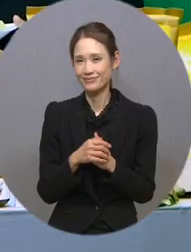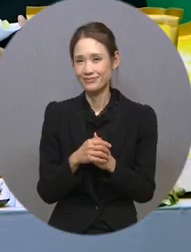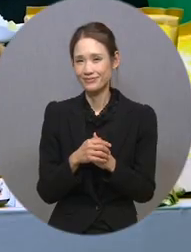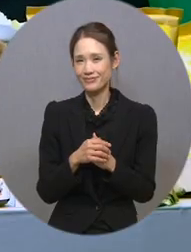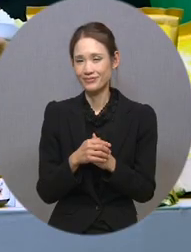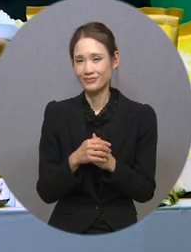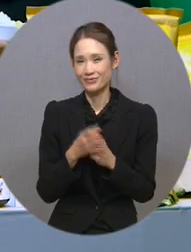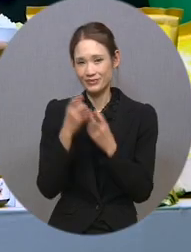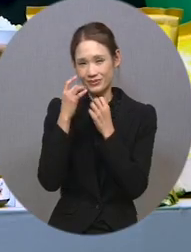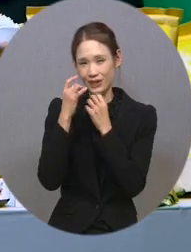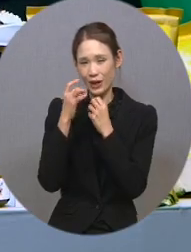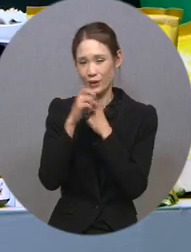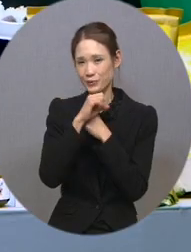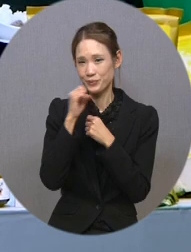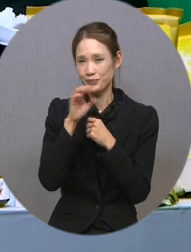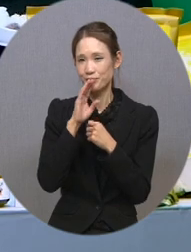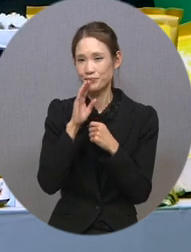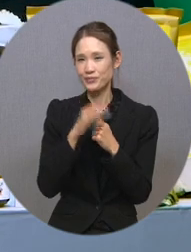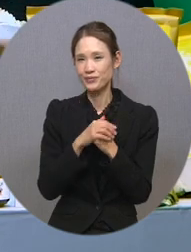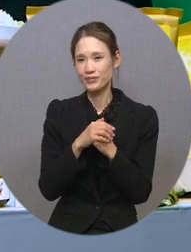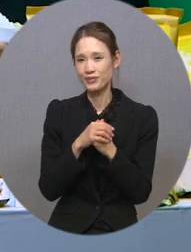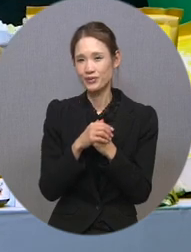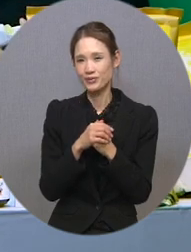밥도 정말 맛있는데.